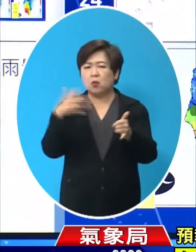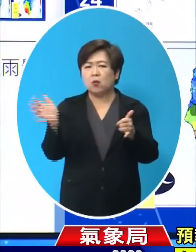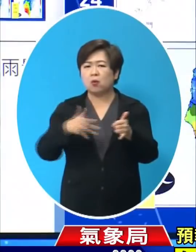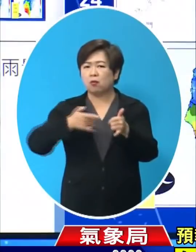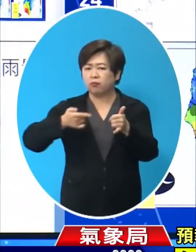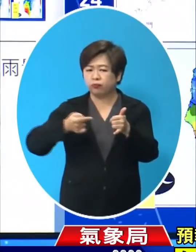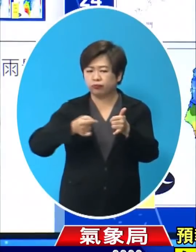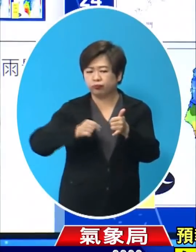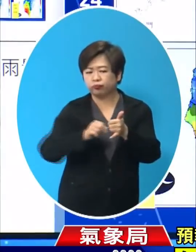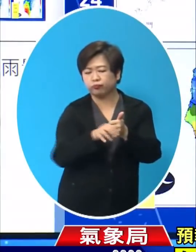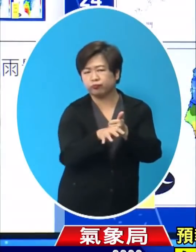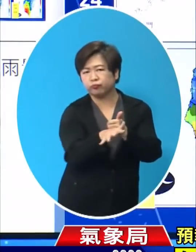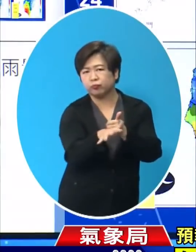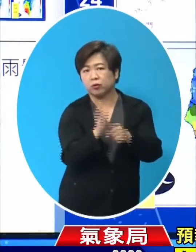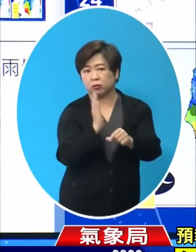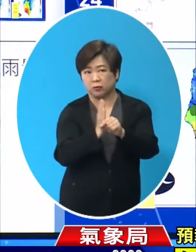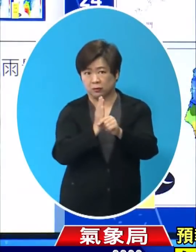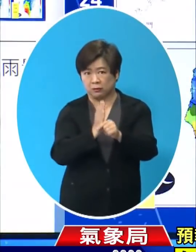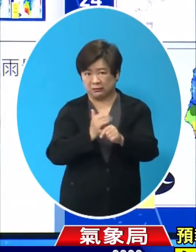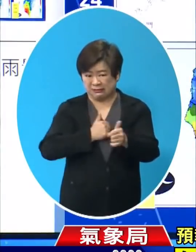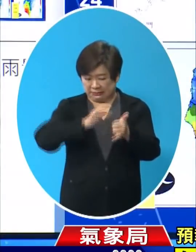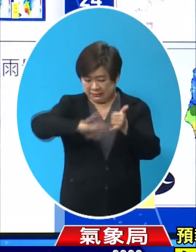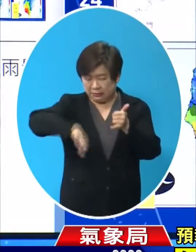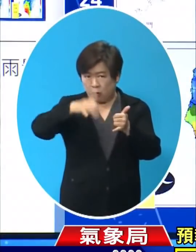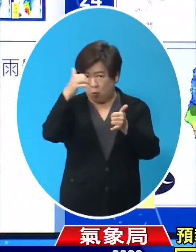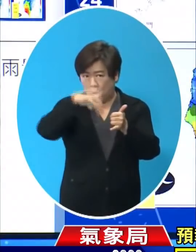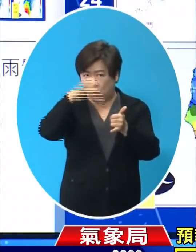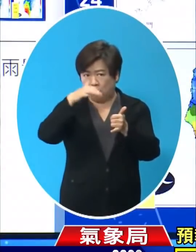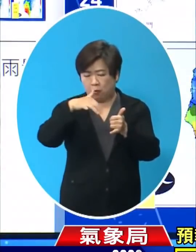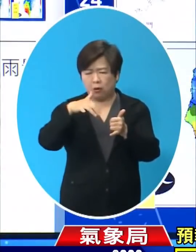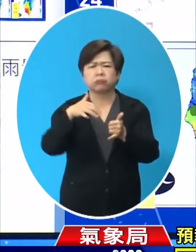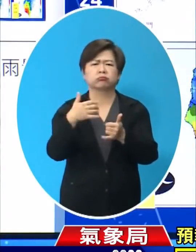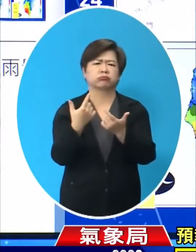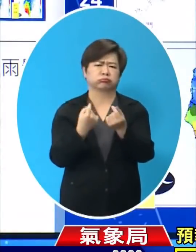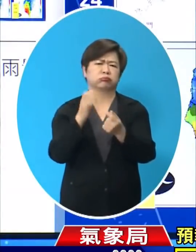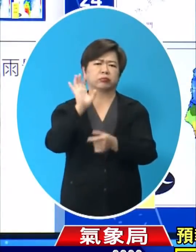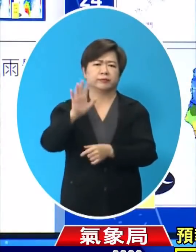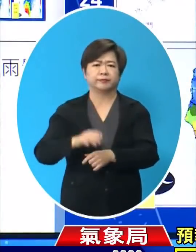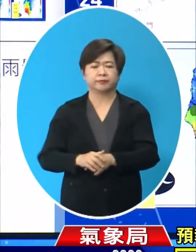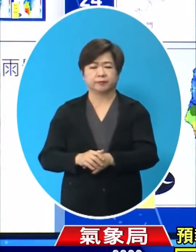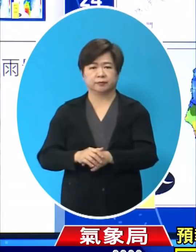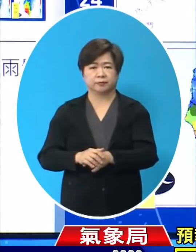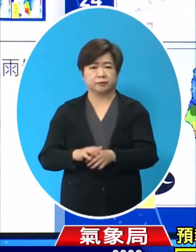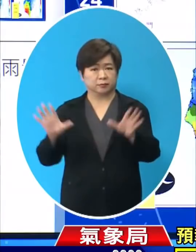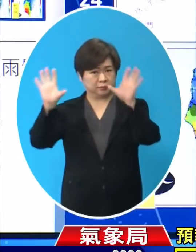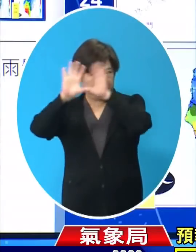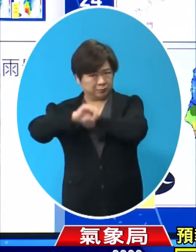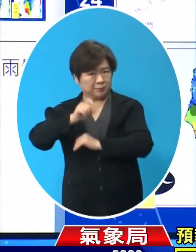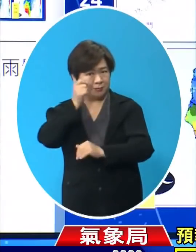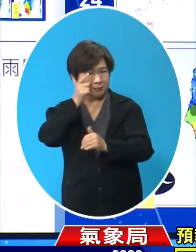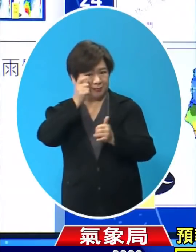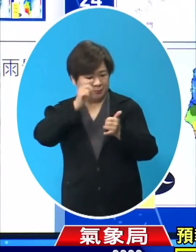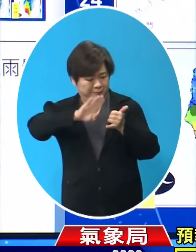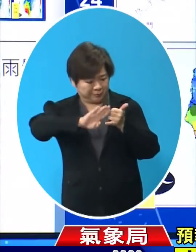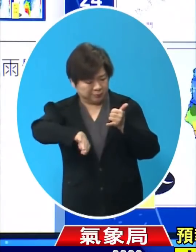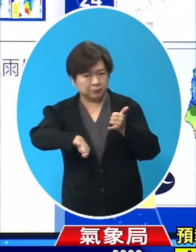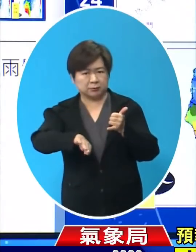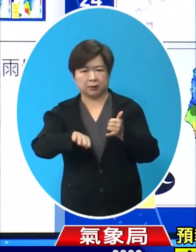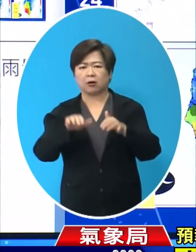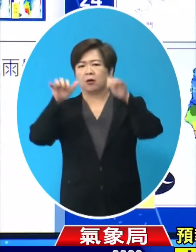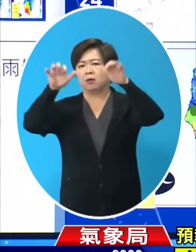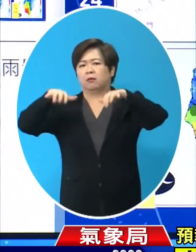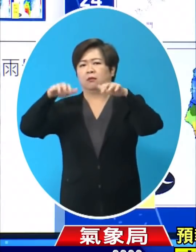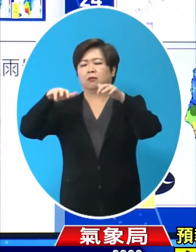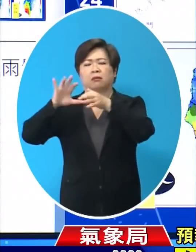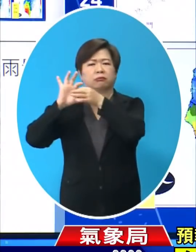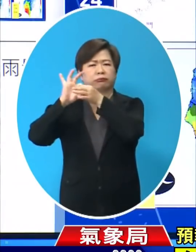南移，但是在南部地区的降雨还是比较明显。这个是今天晚上在台南以南，其实降雨还是蛮明